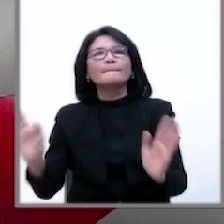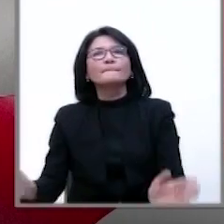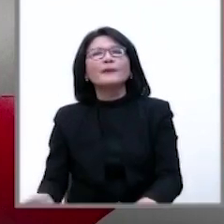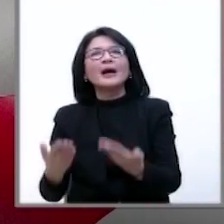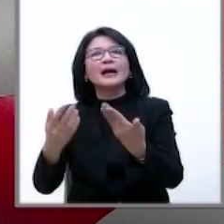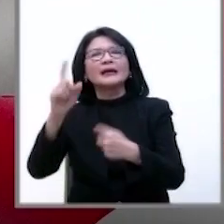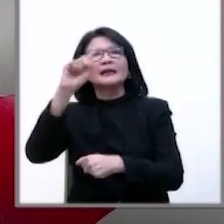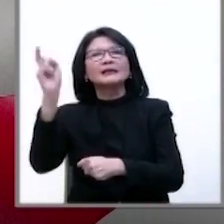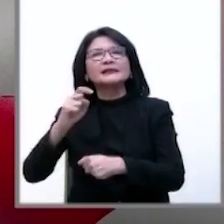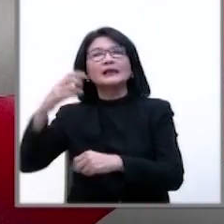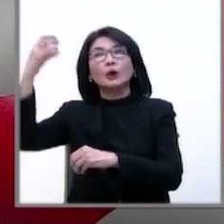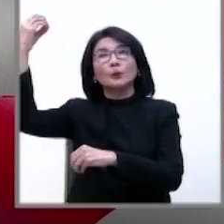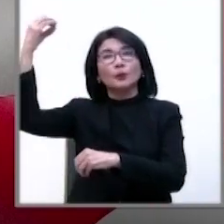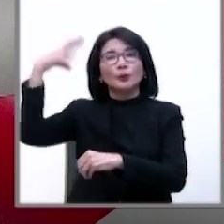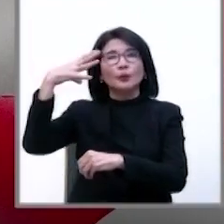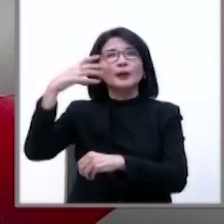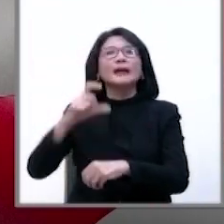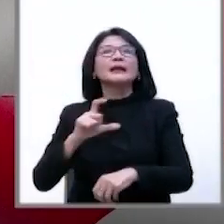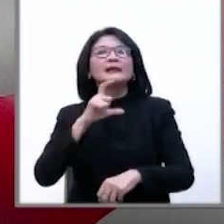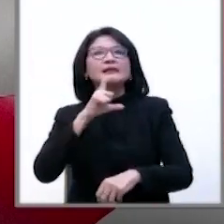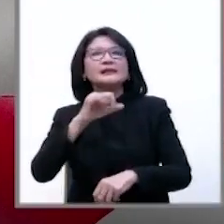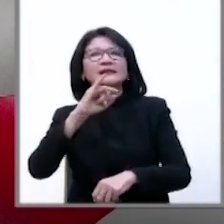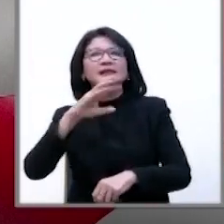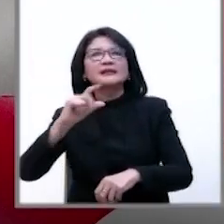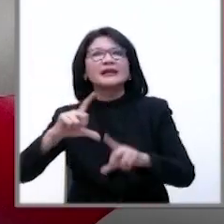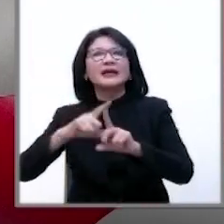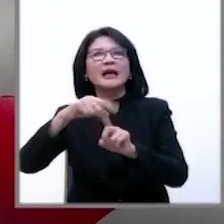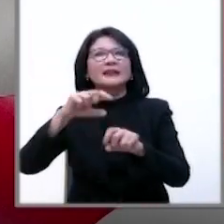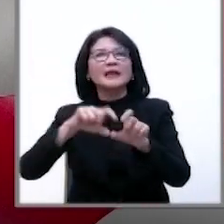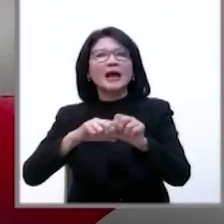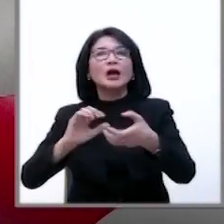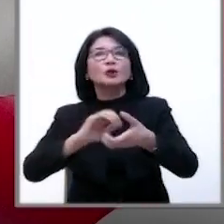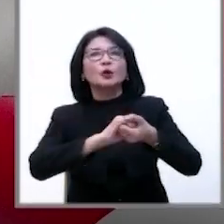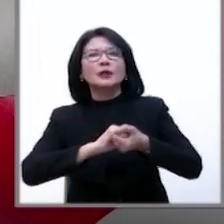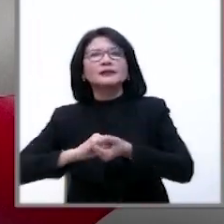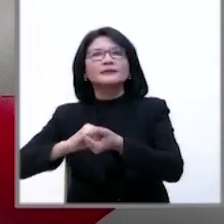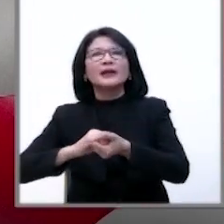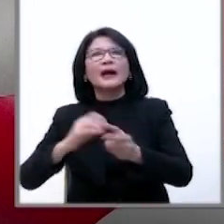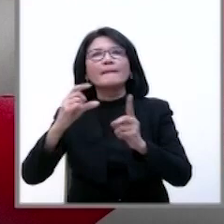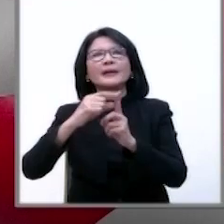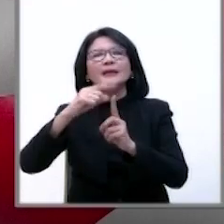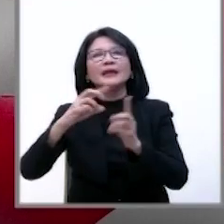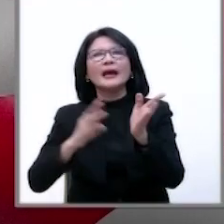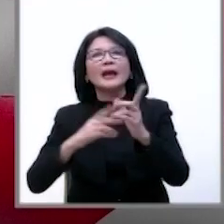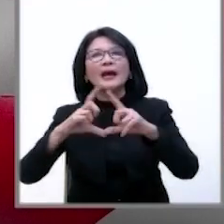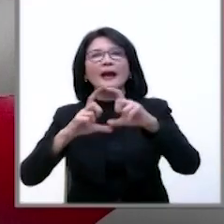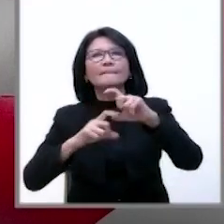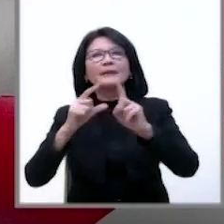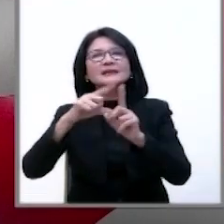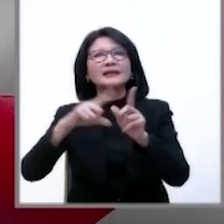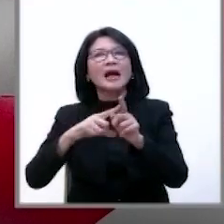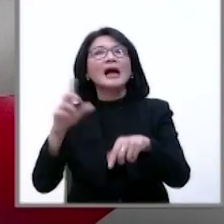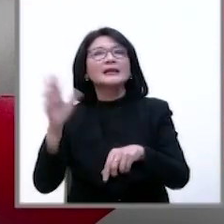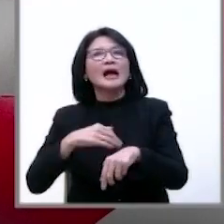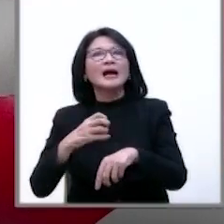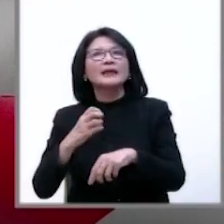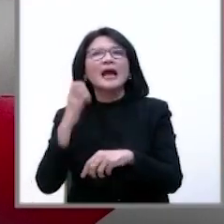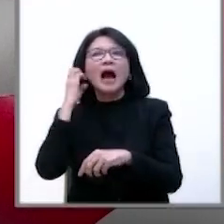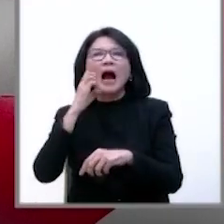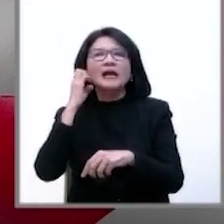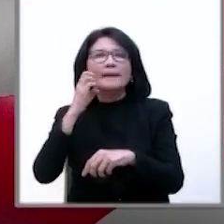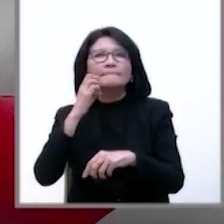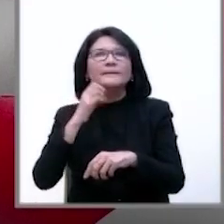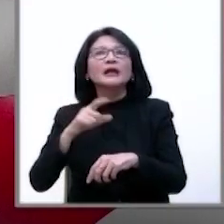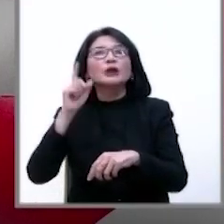tenaga surya yang ada di Cirata itu kan kerja sama dengan PT masdar dari Uni Emirat Arab ini kan juga